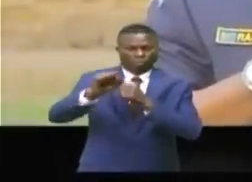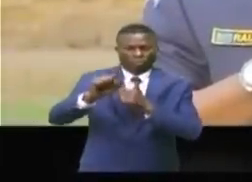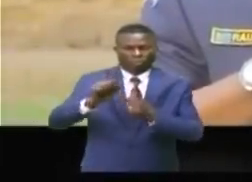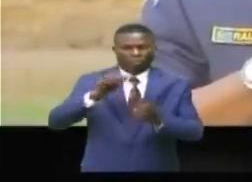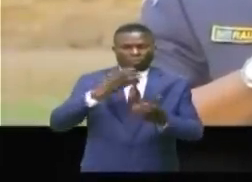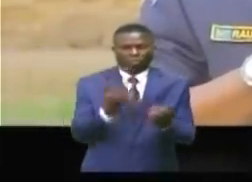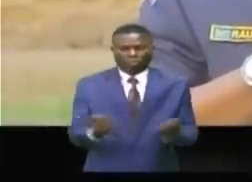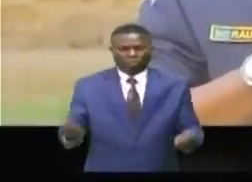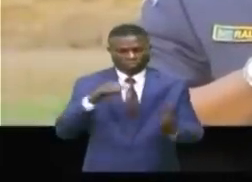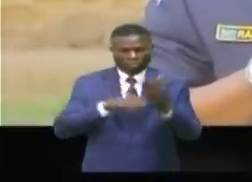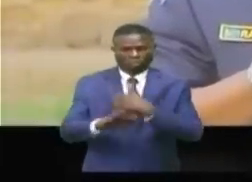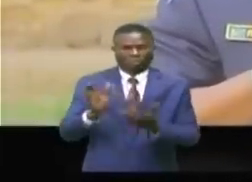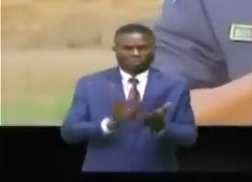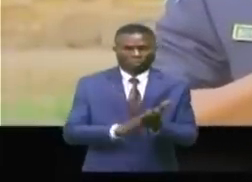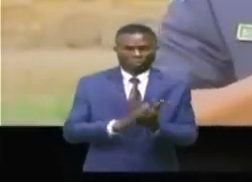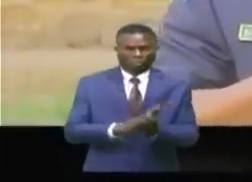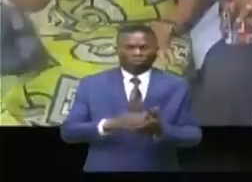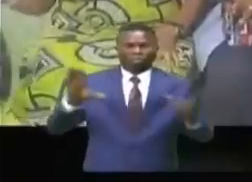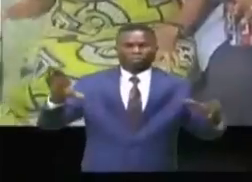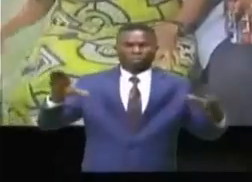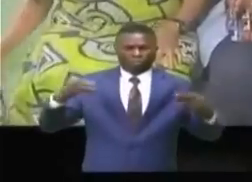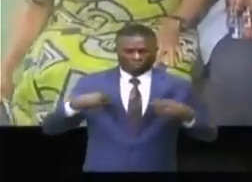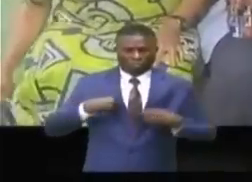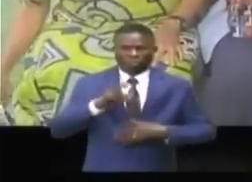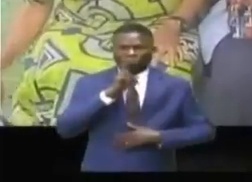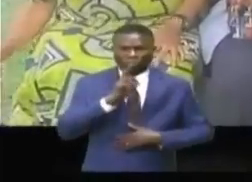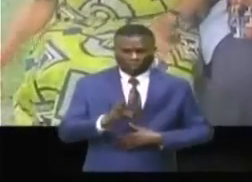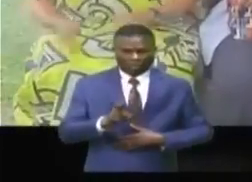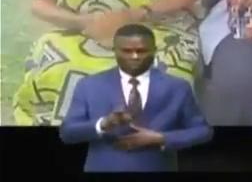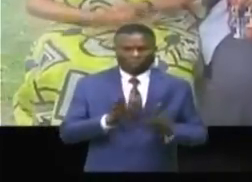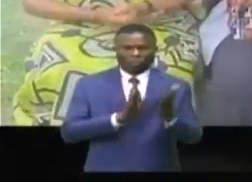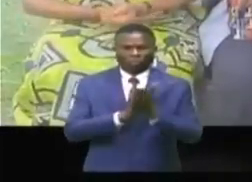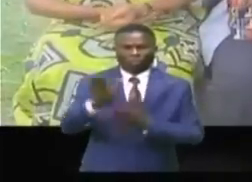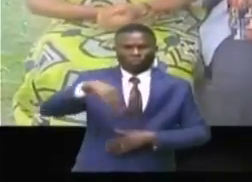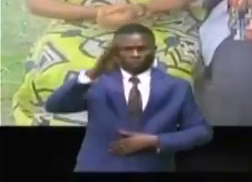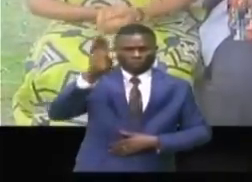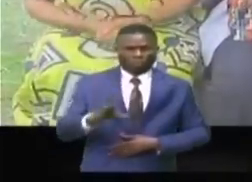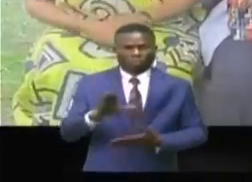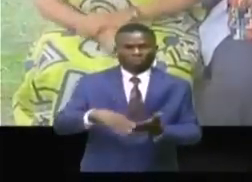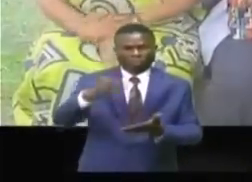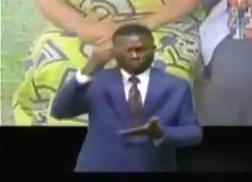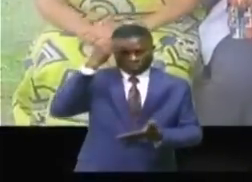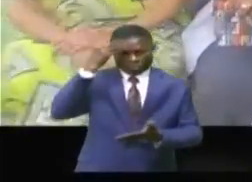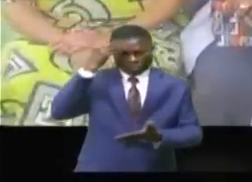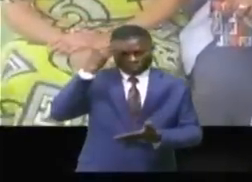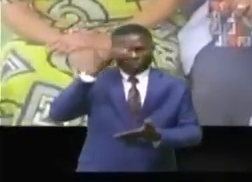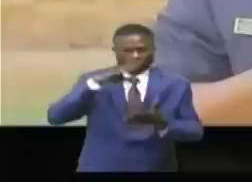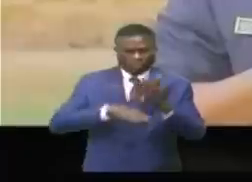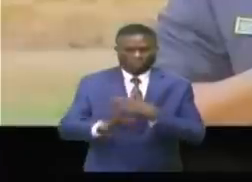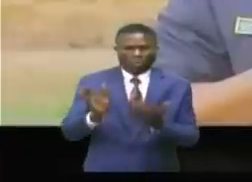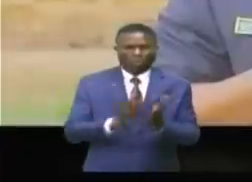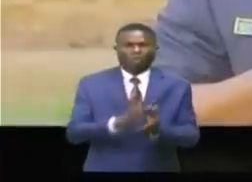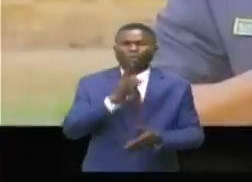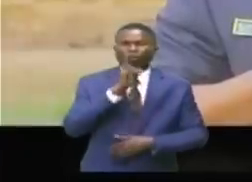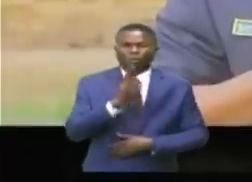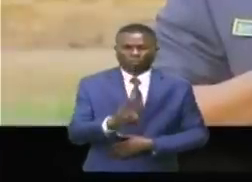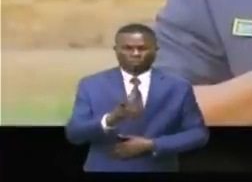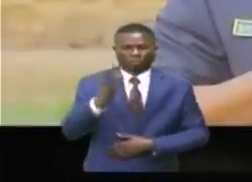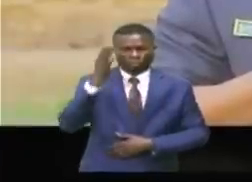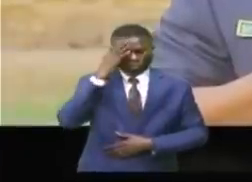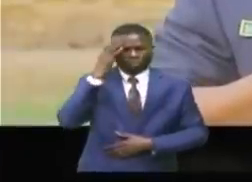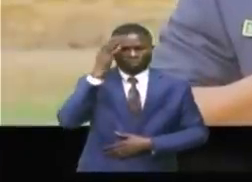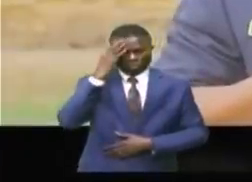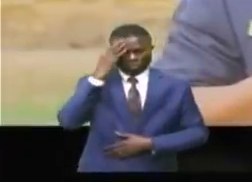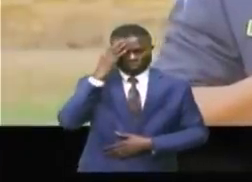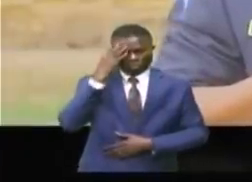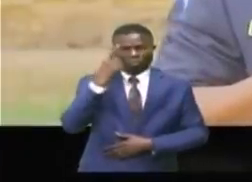scolarisation, je suis convaincu qu'au moins 15% d'enfants reprendront les chemins de l'école. Sachez